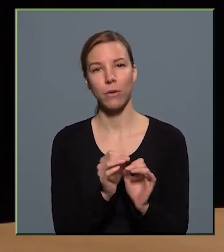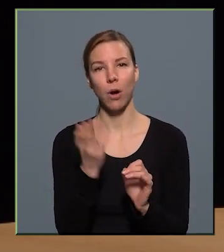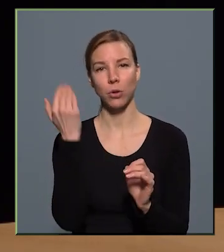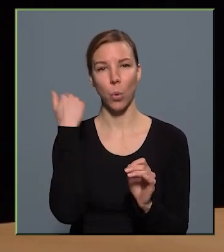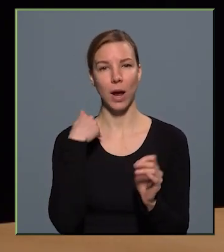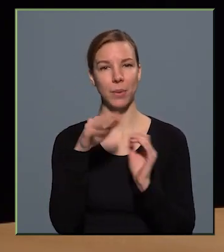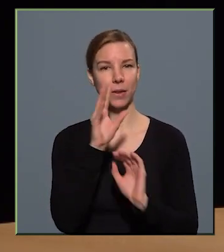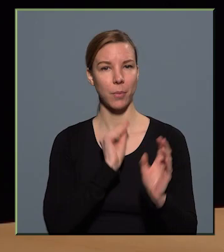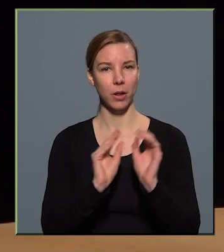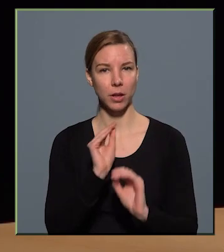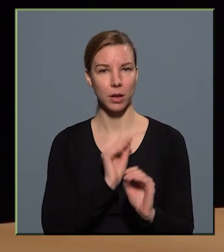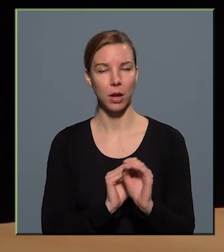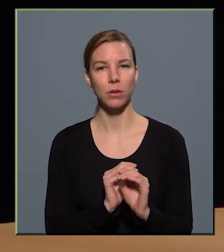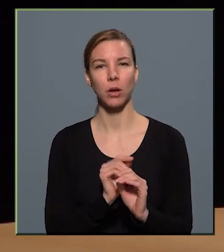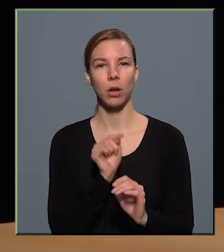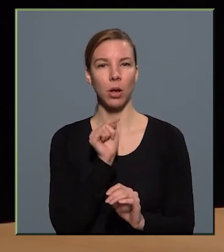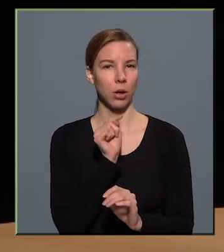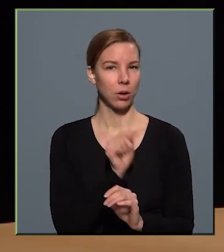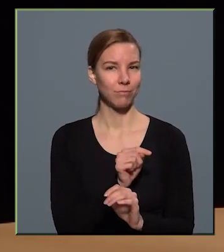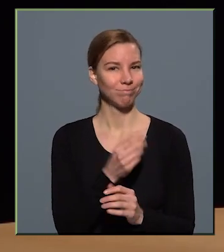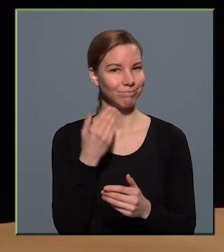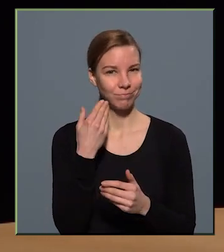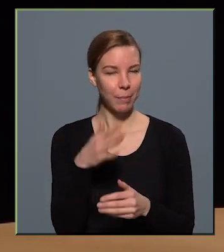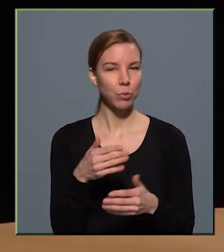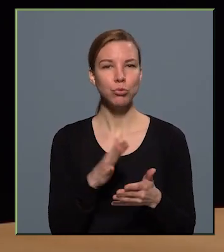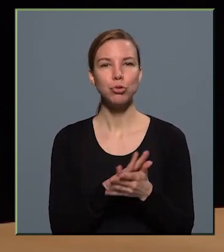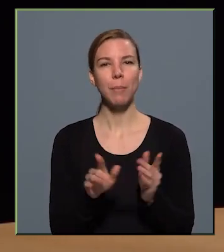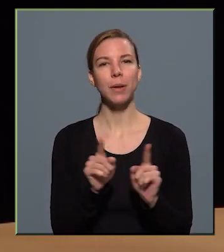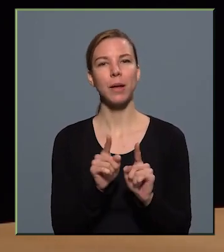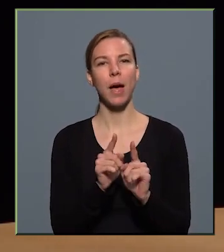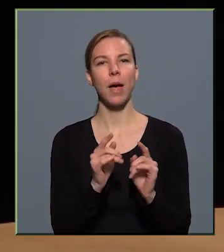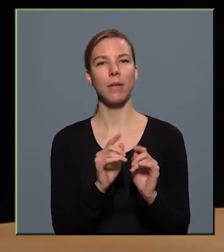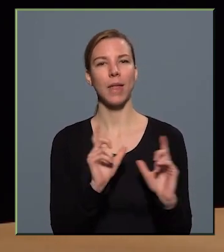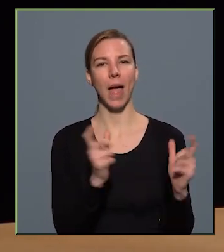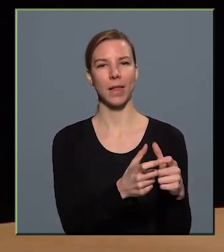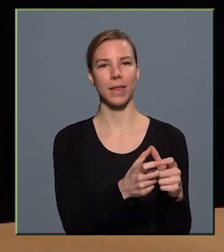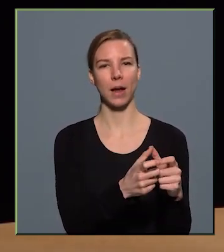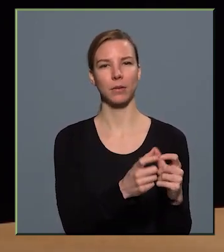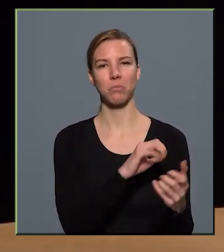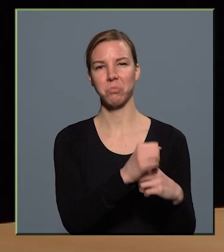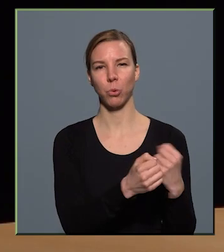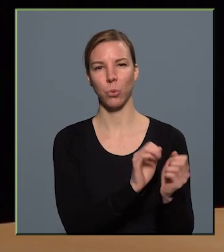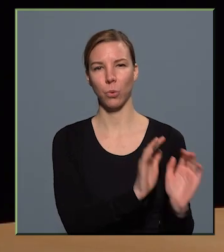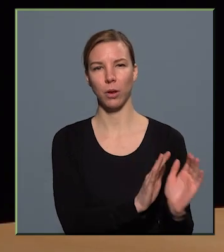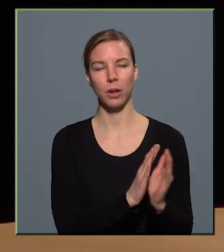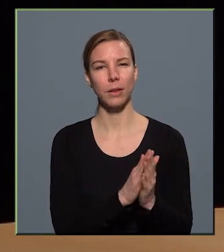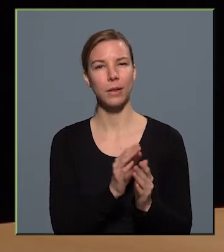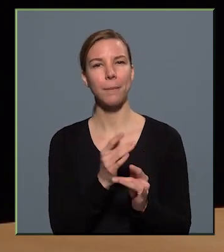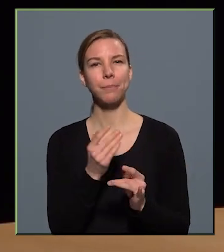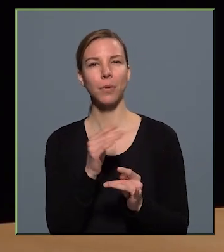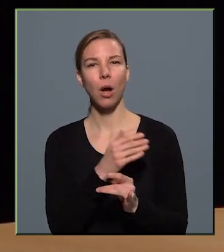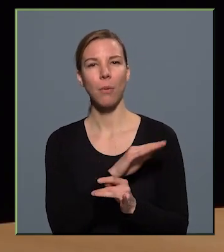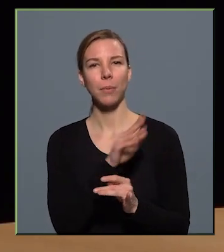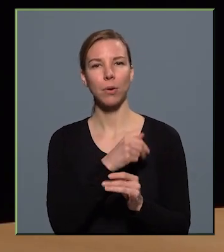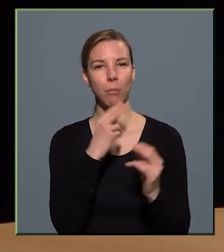tapasztalat, hogy tehát nem tud semmi sem szigetszerűen működni jelenleg. Tehát még egyszer mondom, amiről most beszélünk, az mind